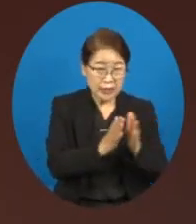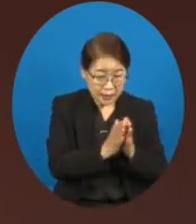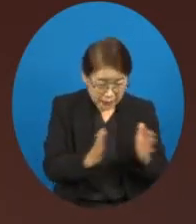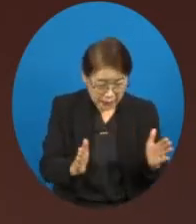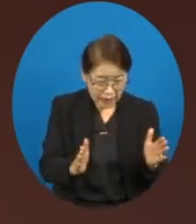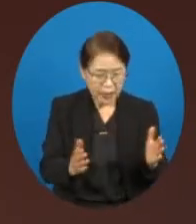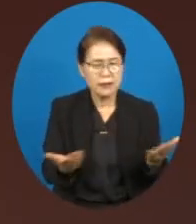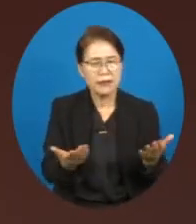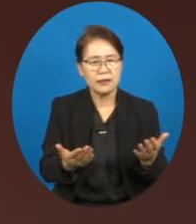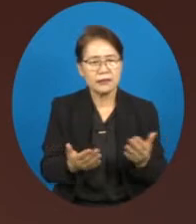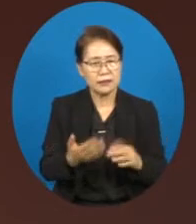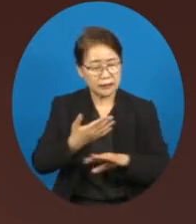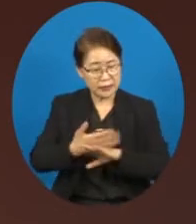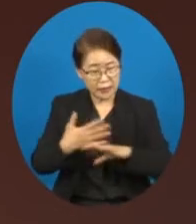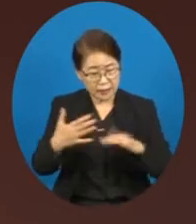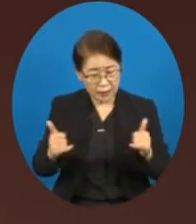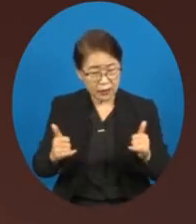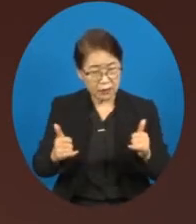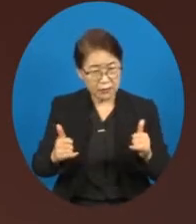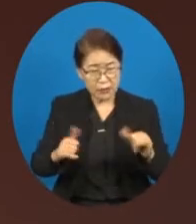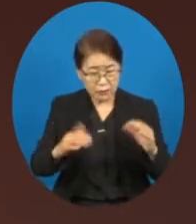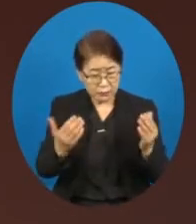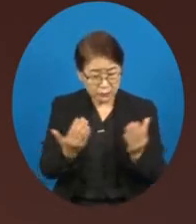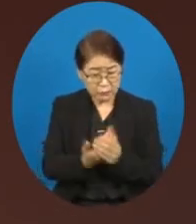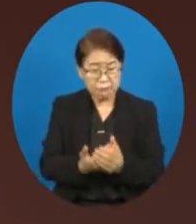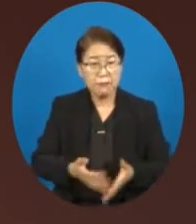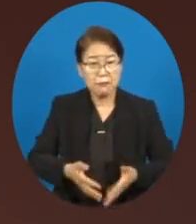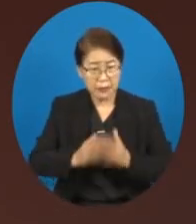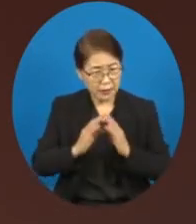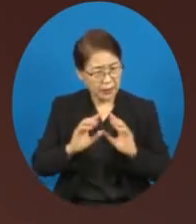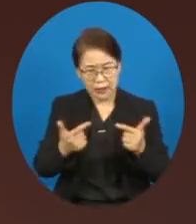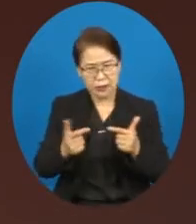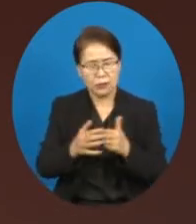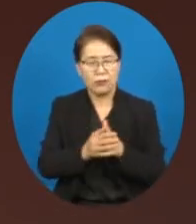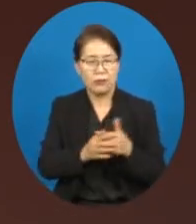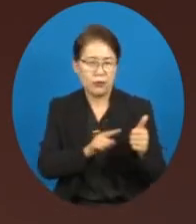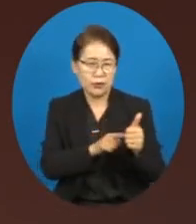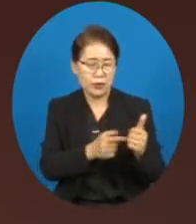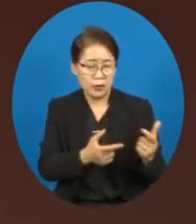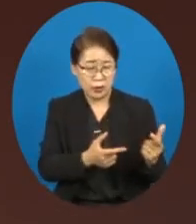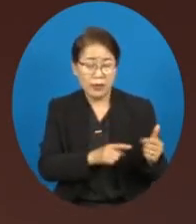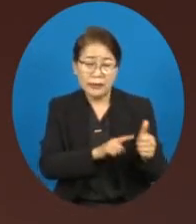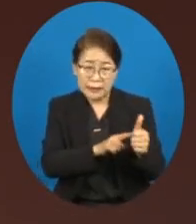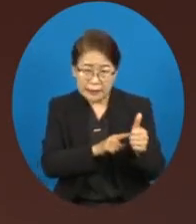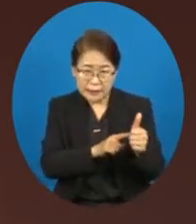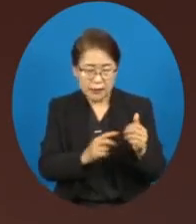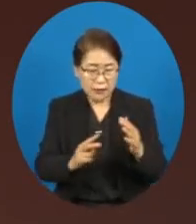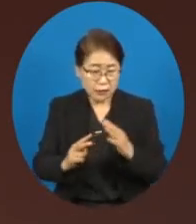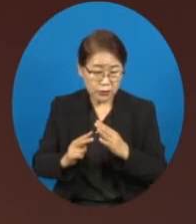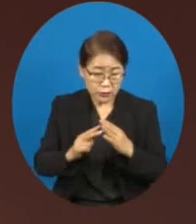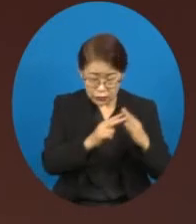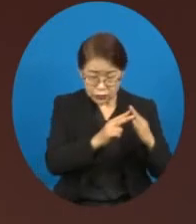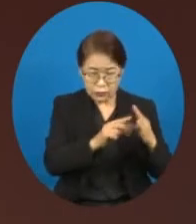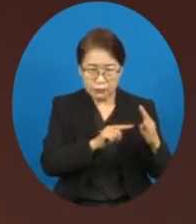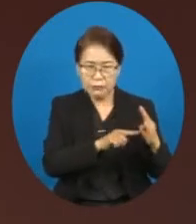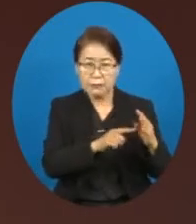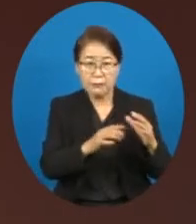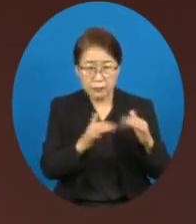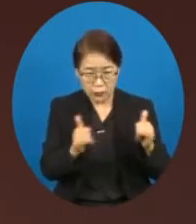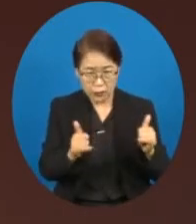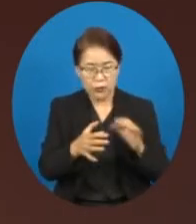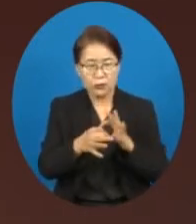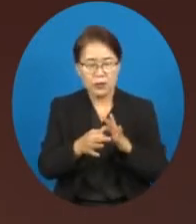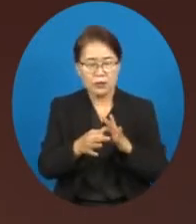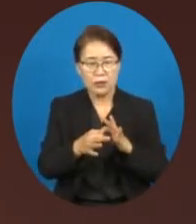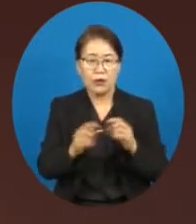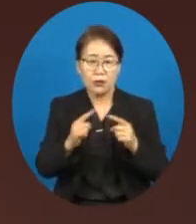통해서 완성케 하신 것이 아니라 바로 그 동일한 인물인 스룹바벨을 통해서